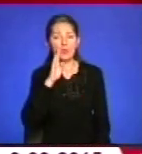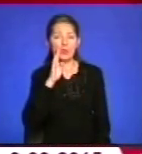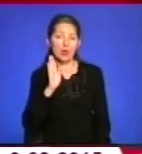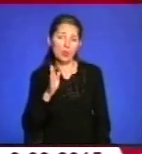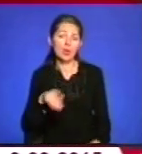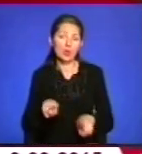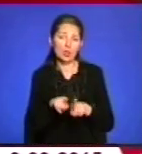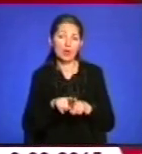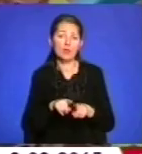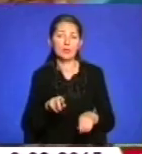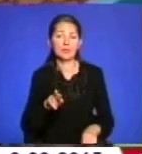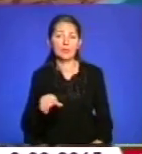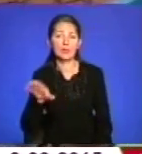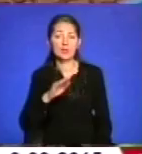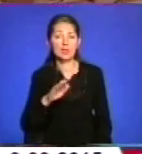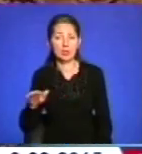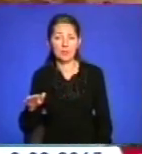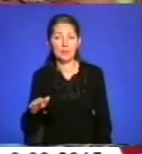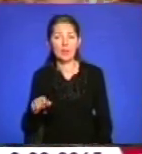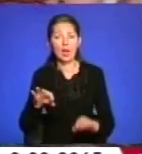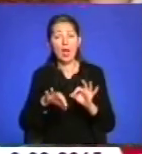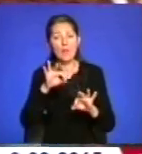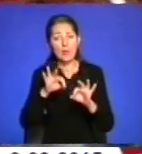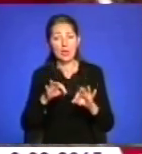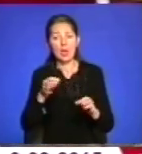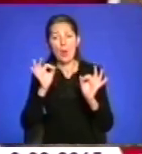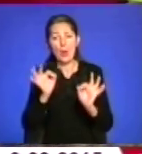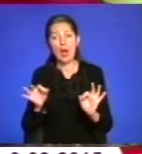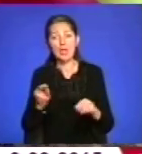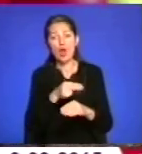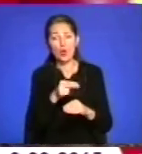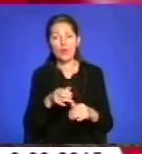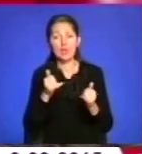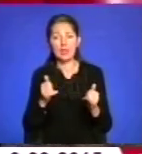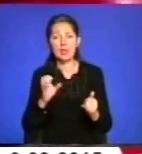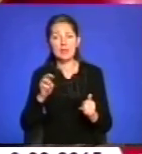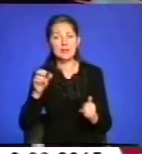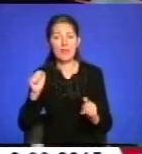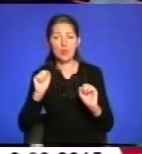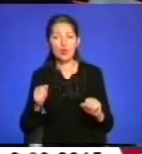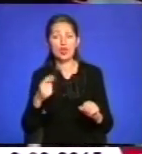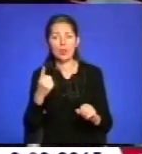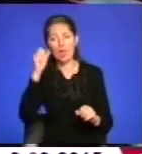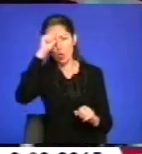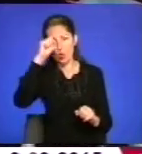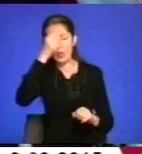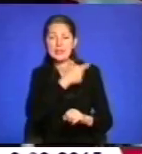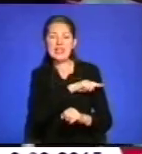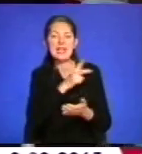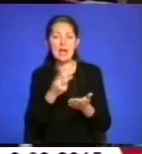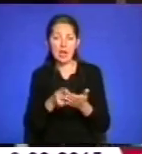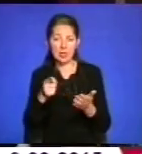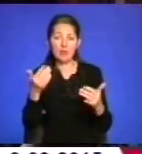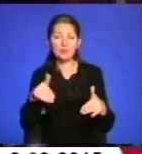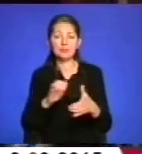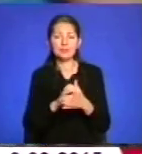була такою ж, так, Стеф? Підібрати правильне лікування для Стефочки може одна з турецьких клінік. Там вже ознайомилися з історією